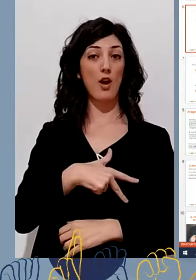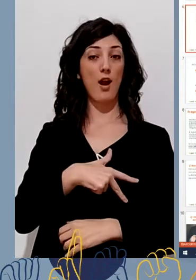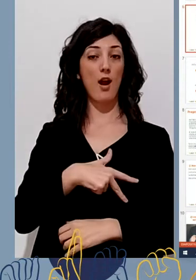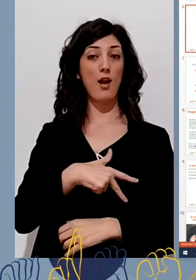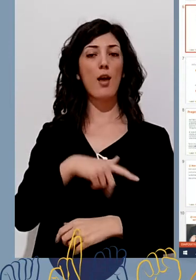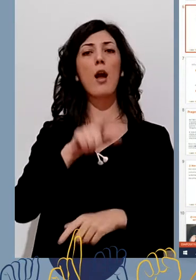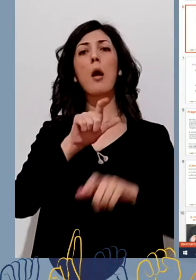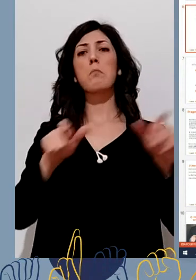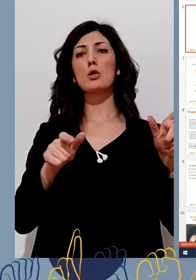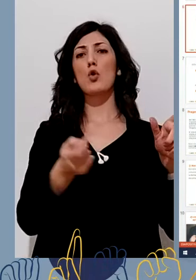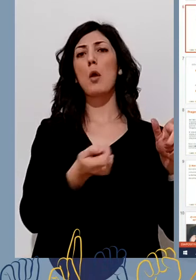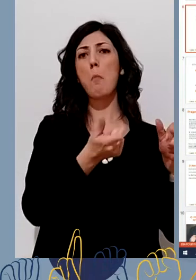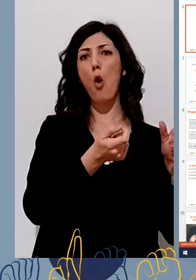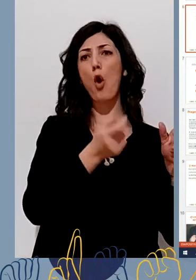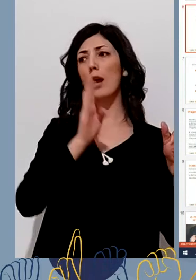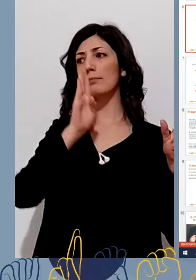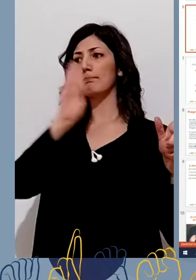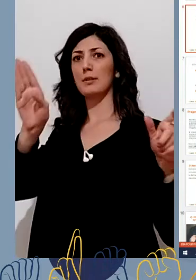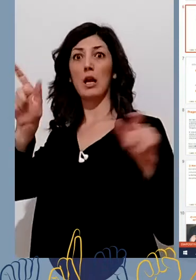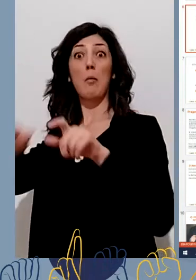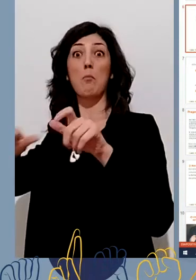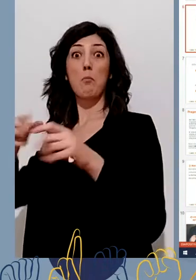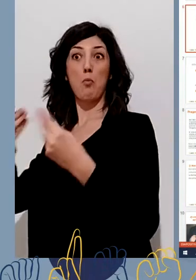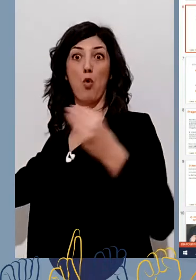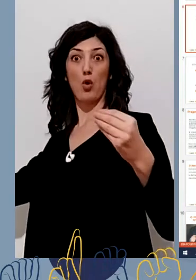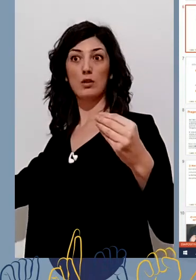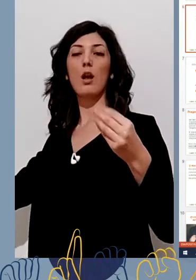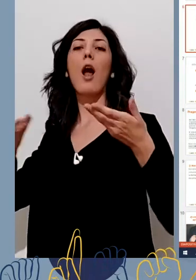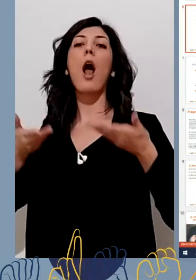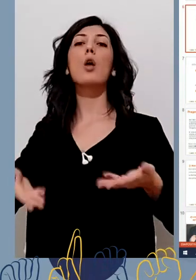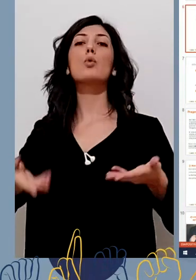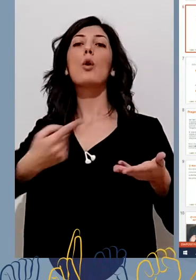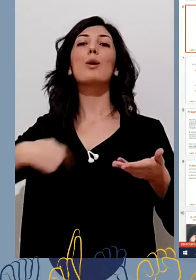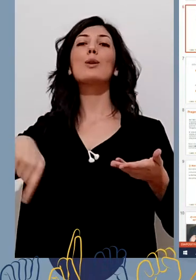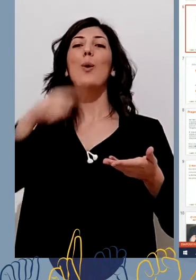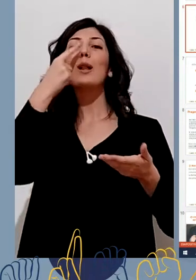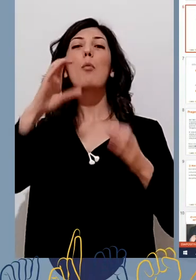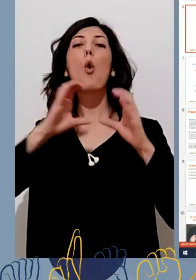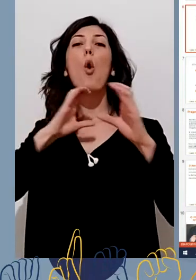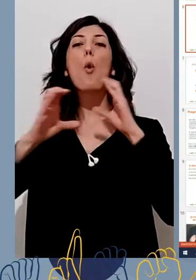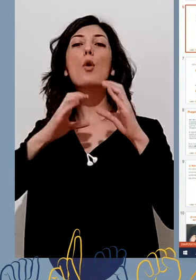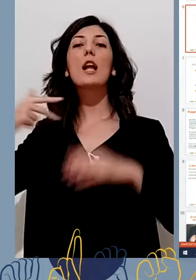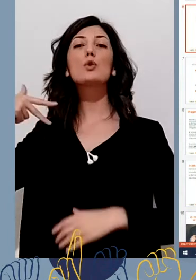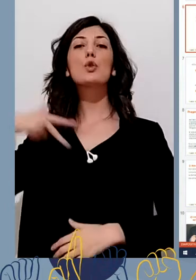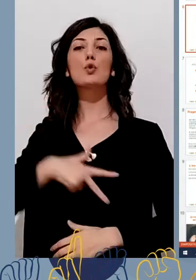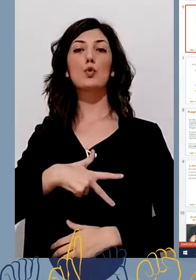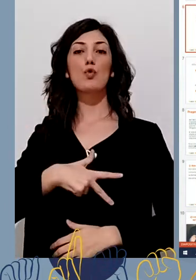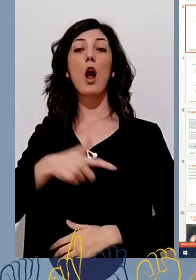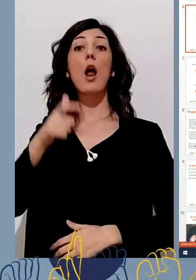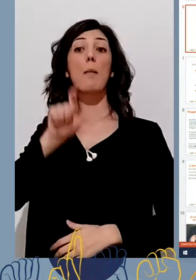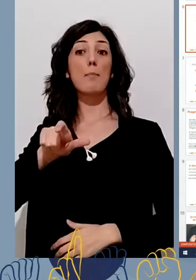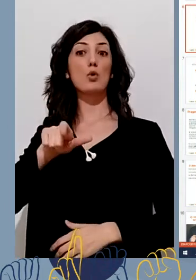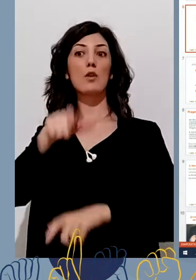a molti, come in questo caso noi stiamo attuando una comunicazione di tipo sociale, che abbiamo una molteplicità di individui che ci